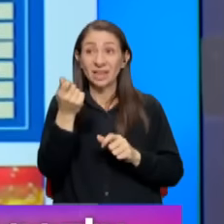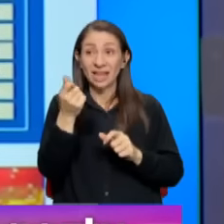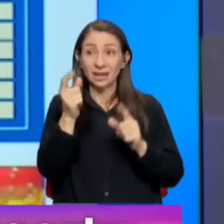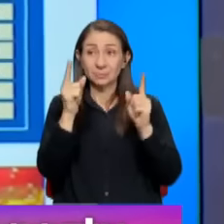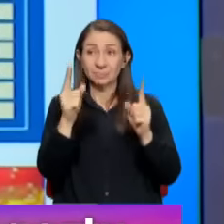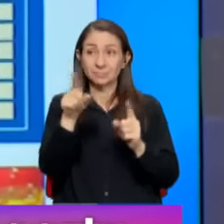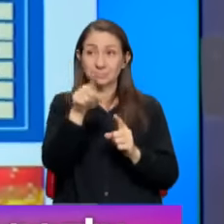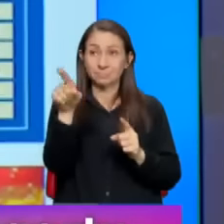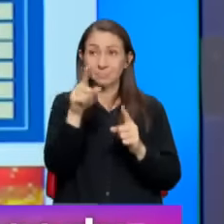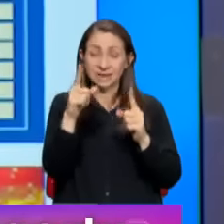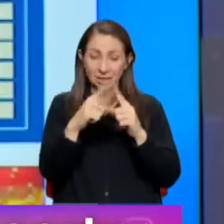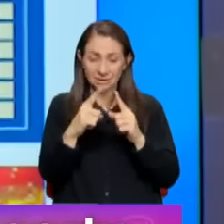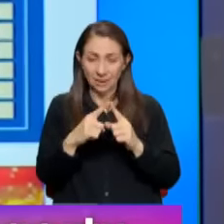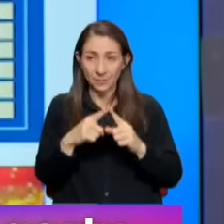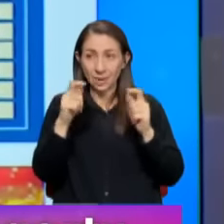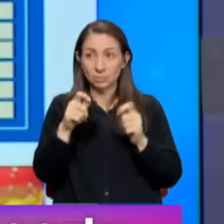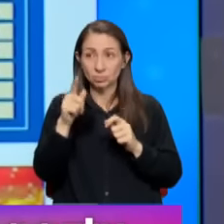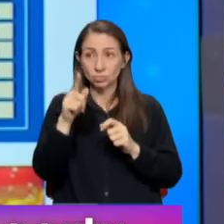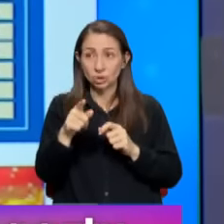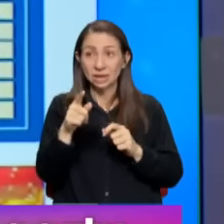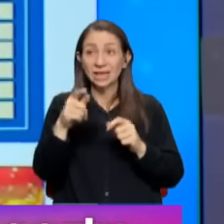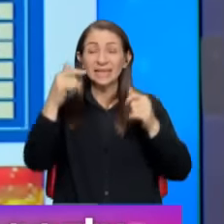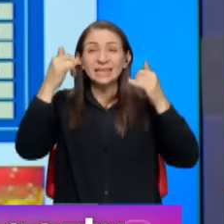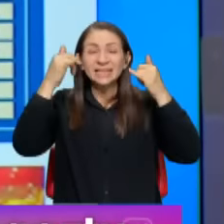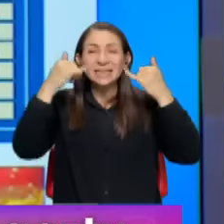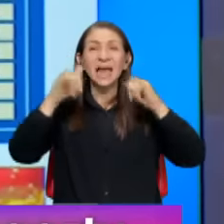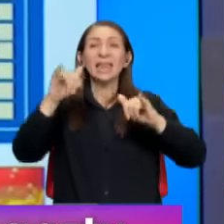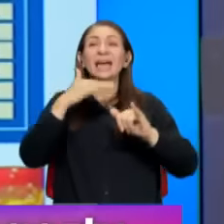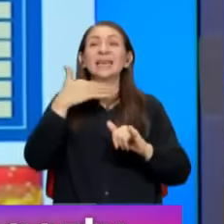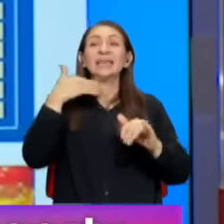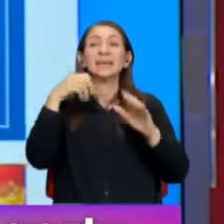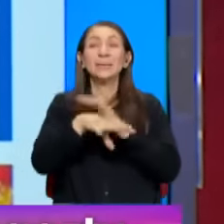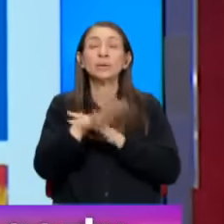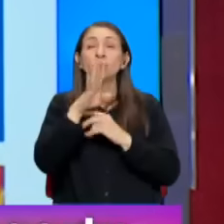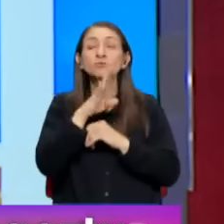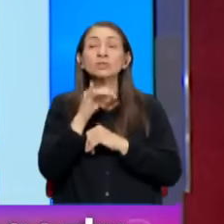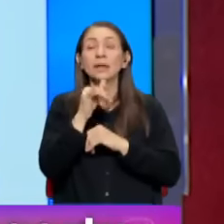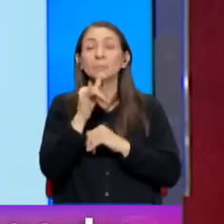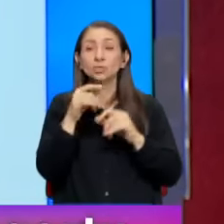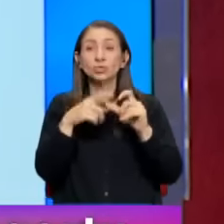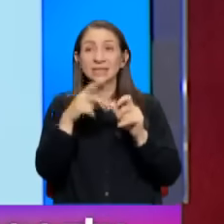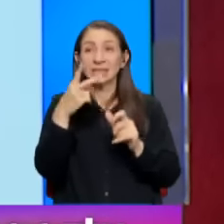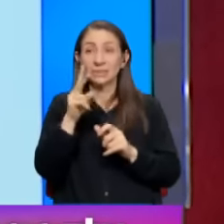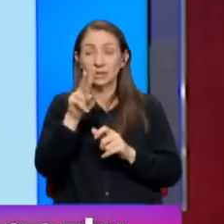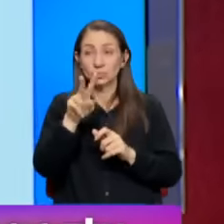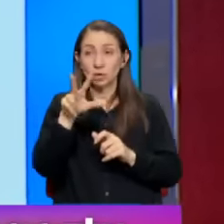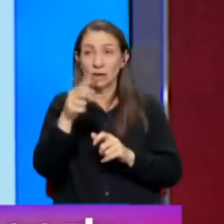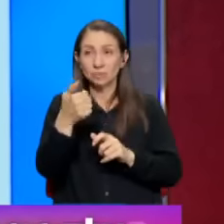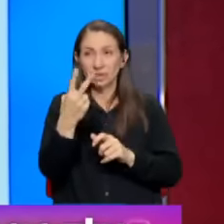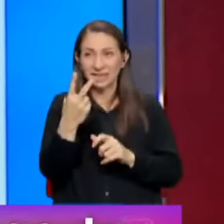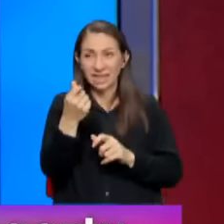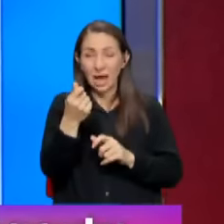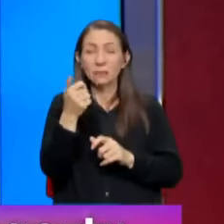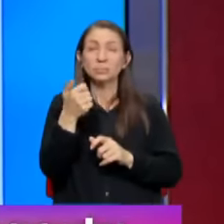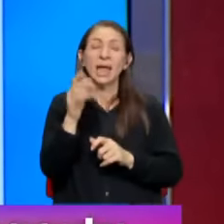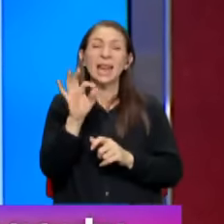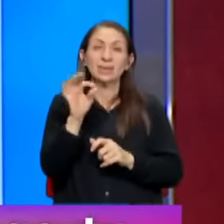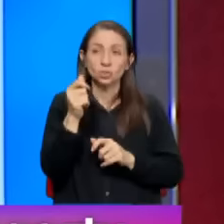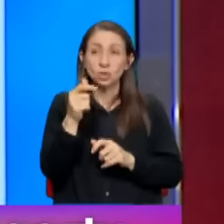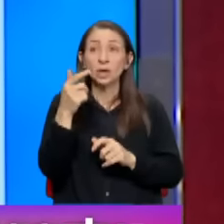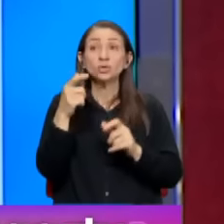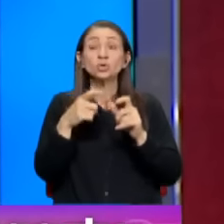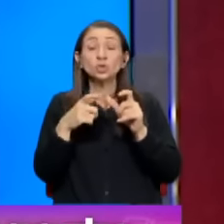rakamları, bir hesap da yapılmış. Dana kıyma 400 gram Şubat 2023'te 62 lira 50 kuruş.